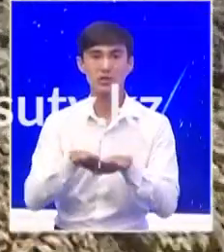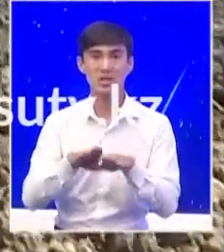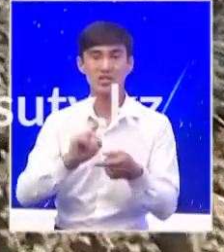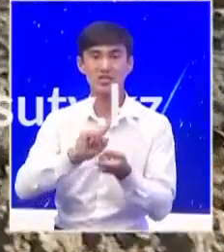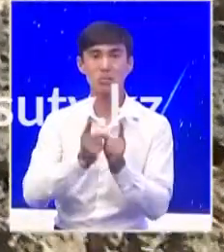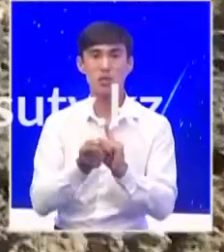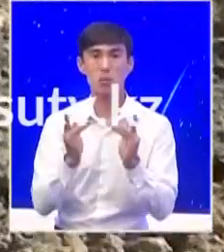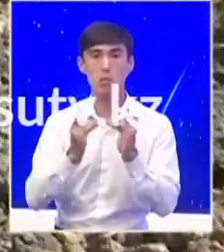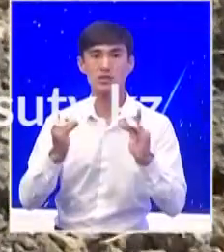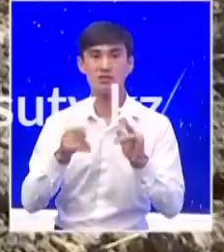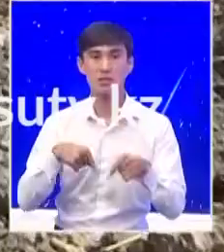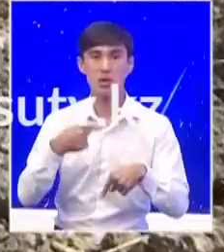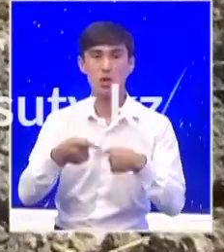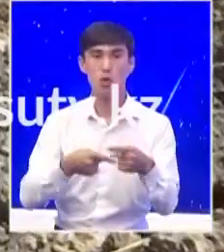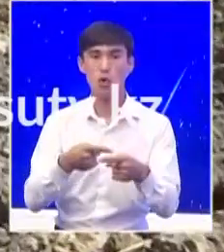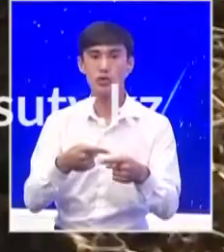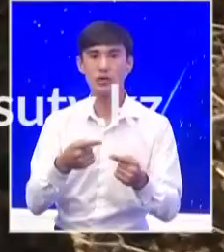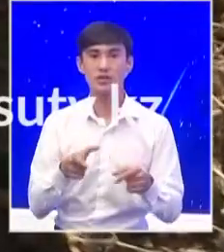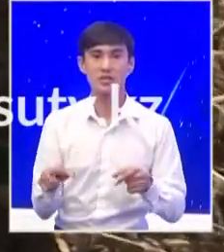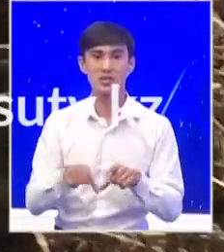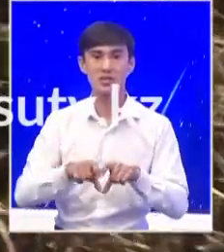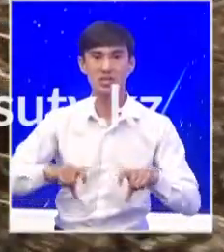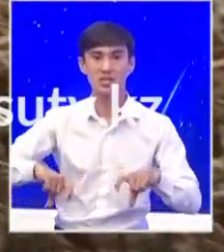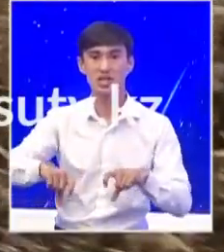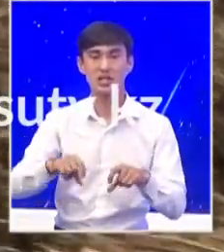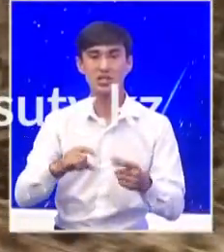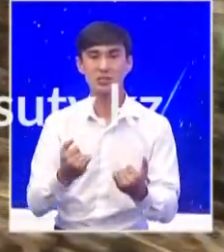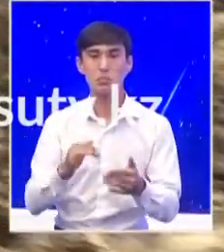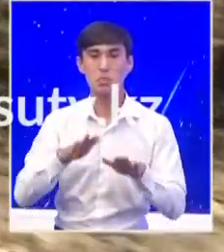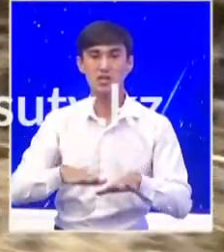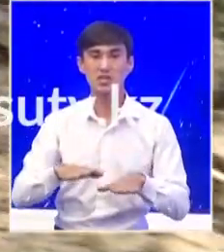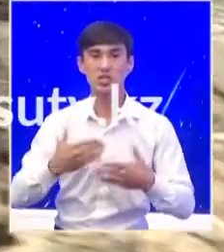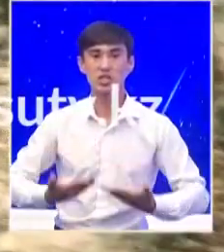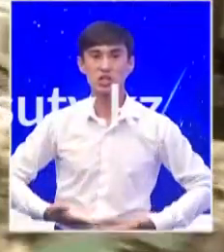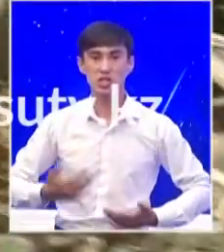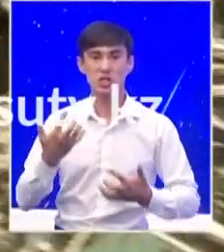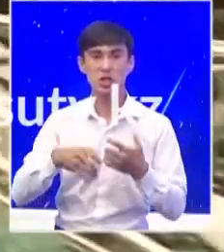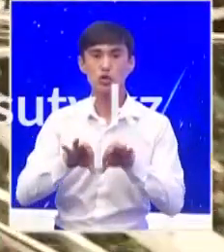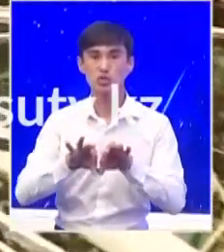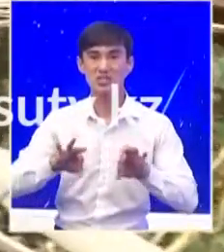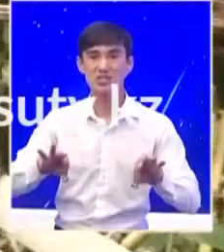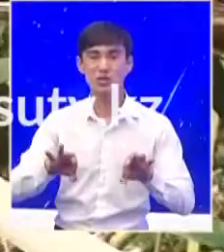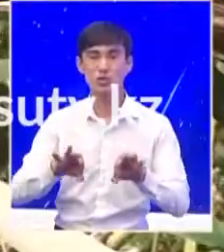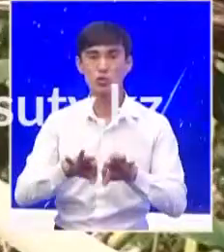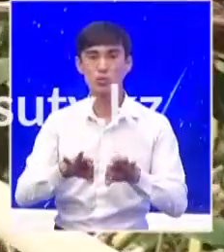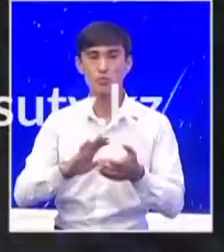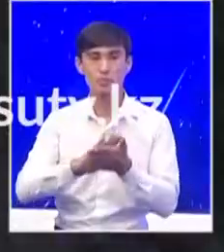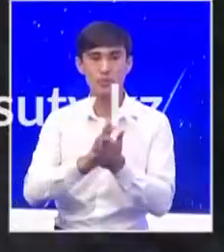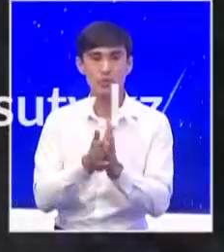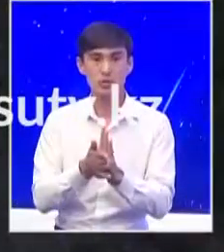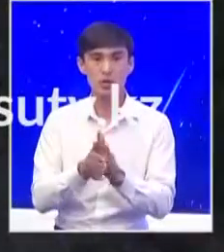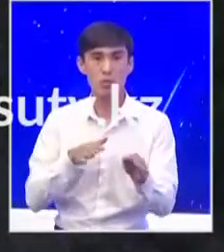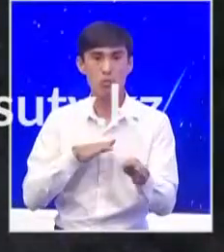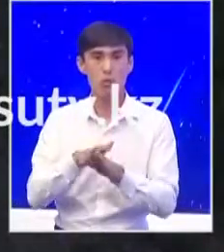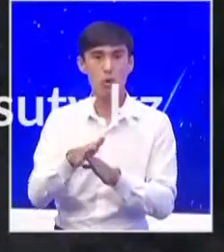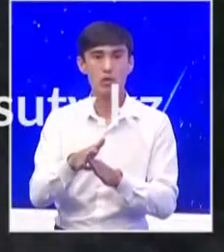замена мостовых переходов и дренажной системы. Местные жители считают, что диаметр проложенных труб не пропускает в полной